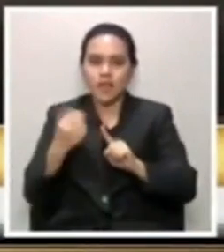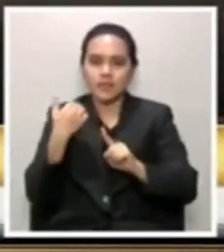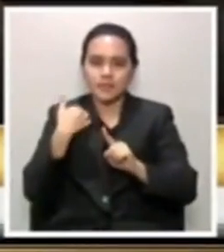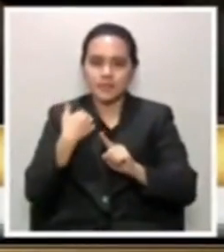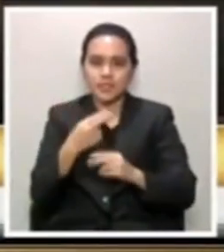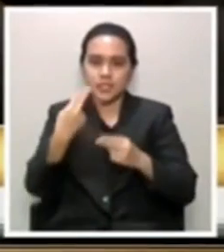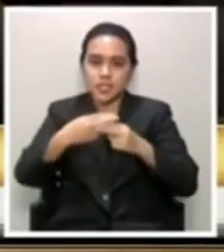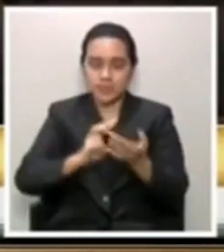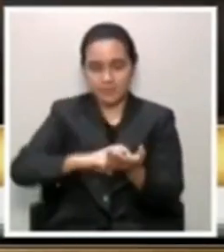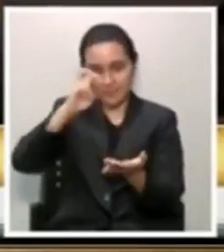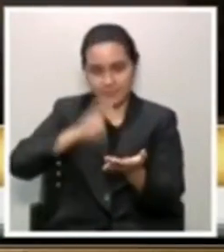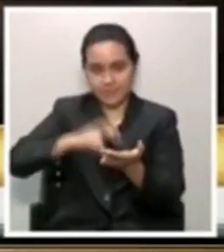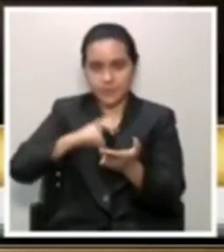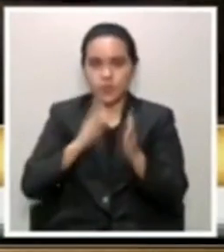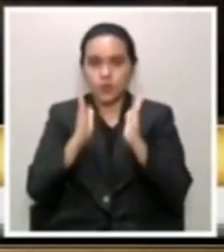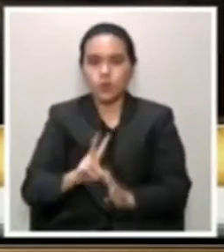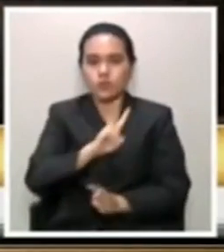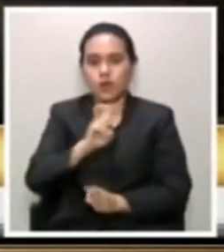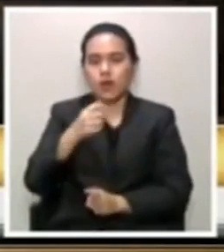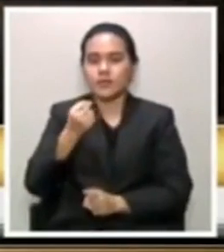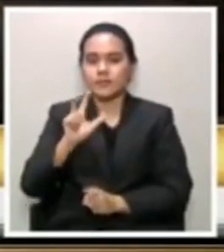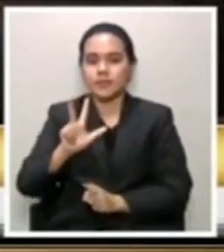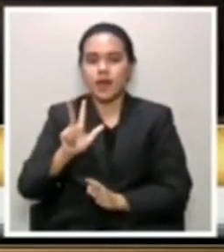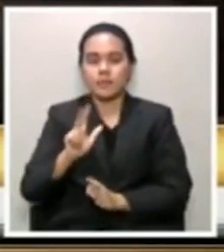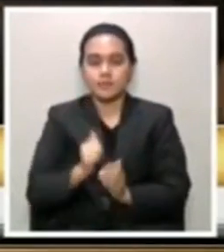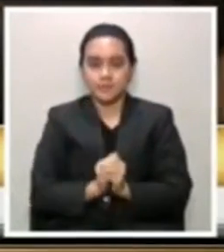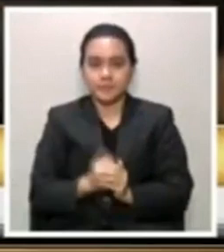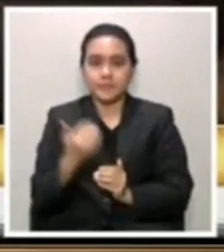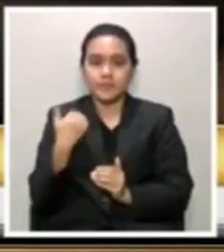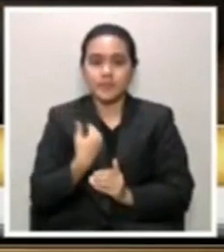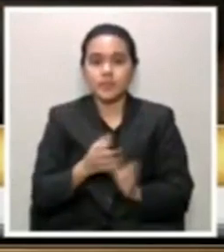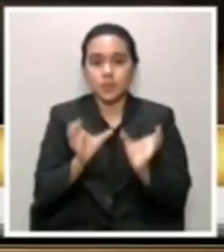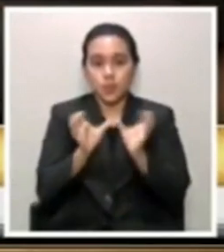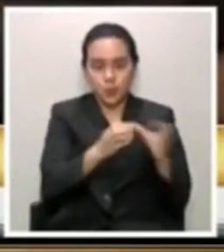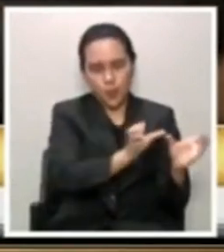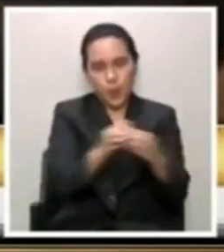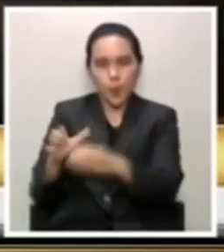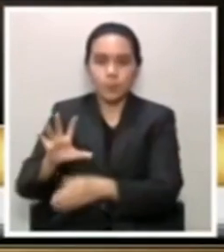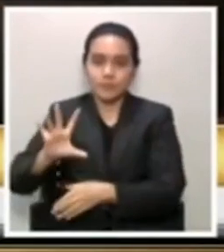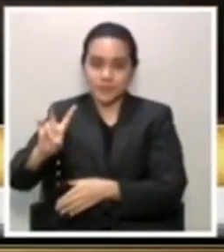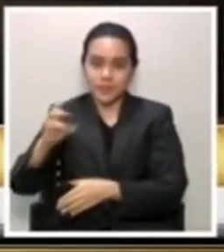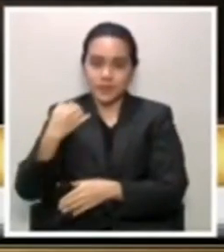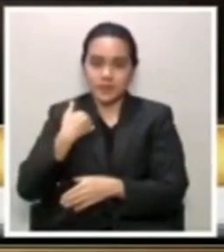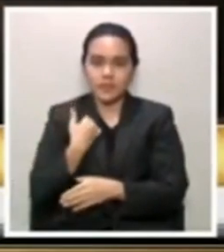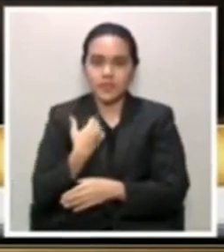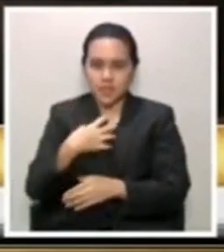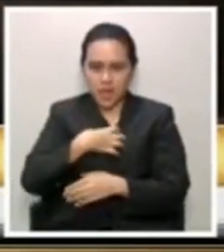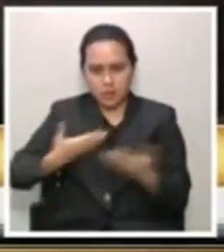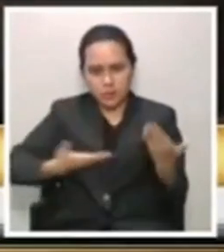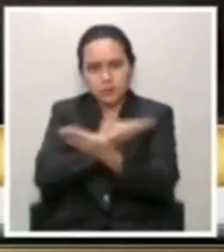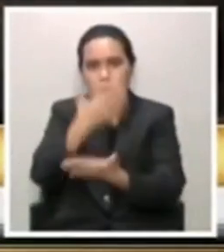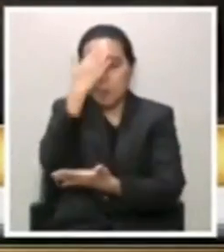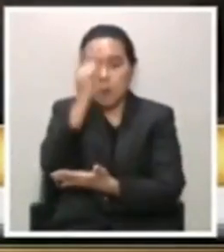ตินี้ถึง213คนสาเหตุที่พวกเราทั้ง7พรรคนั้นมาร่วมลงนามก็เนื่องมาจากว่าเราเห็นตรงกันครับว่ารัฐธ